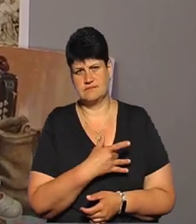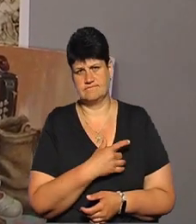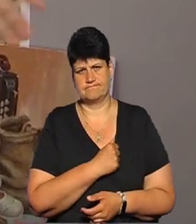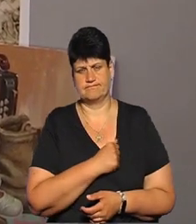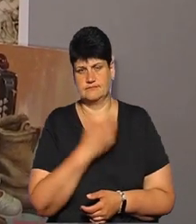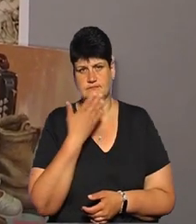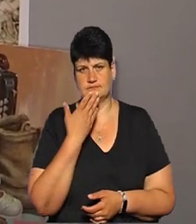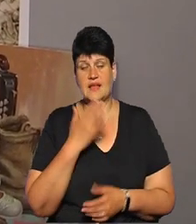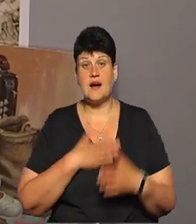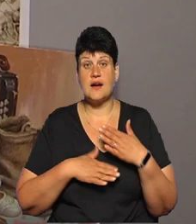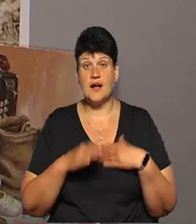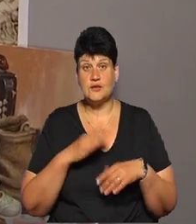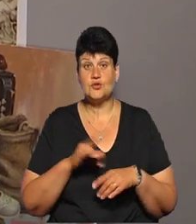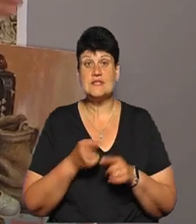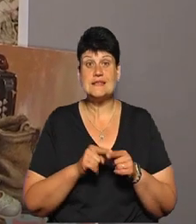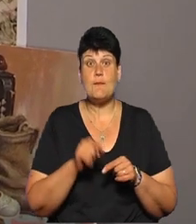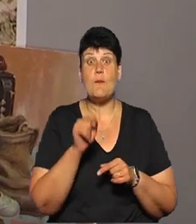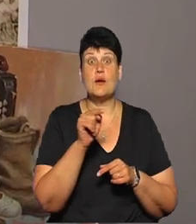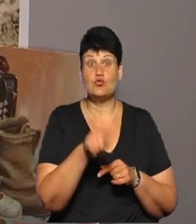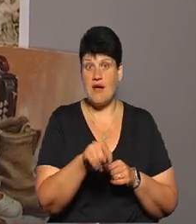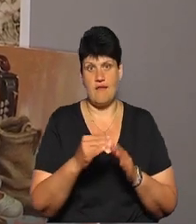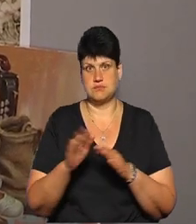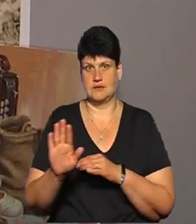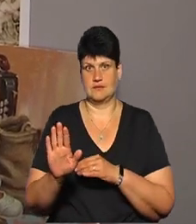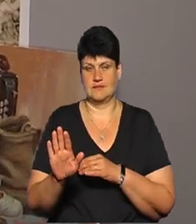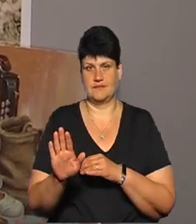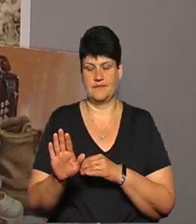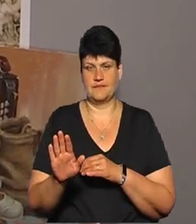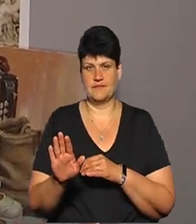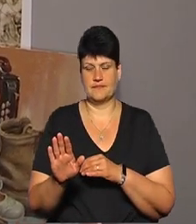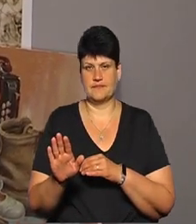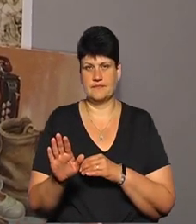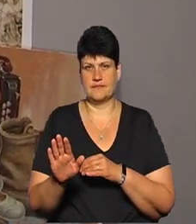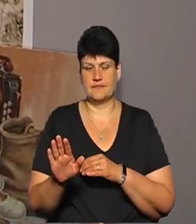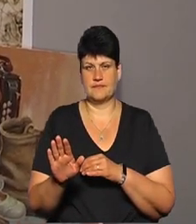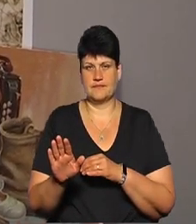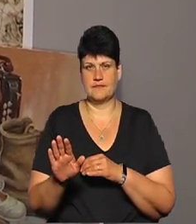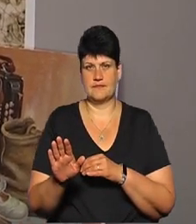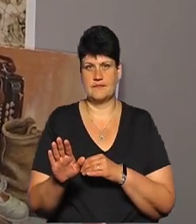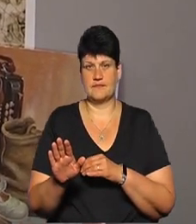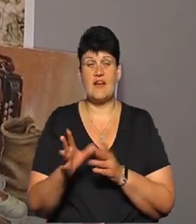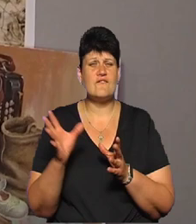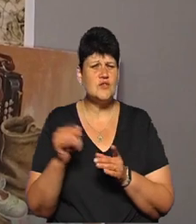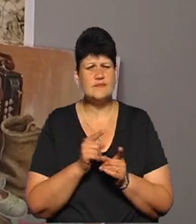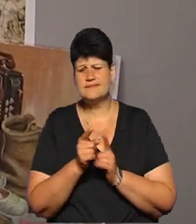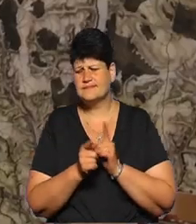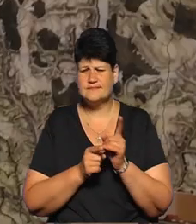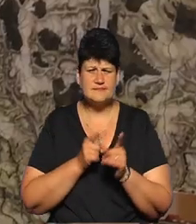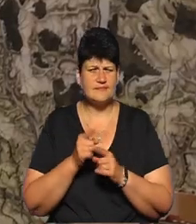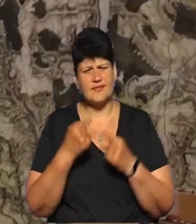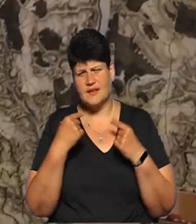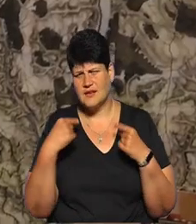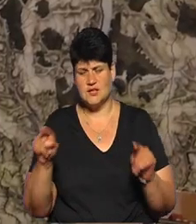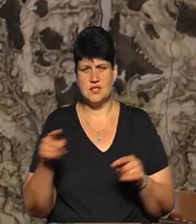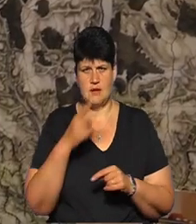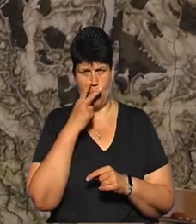і щасливий, що це попало сюди, в будинок. Оце міняє, я чого все міняє. Зовсім інші погляди на життя.